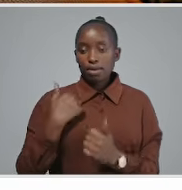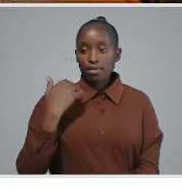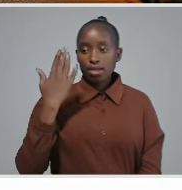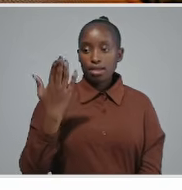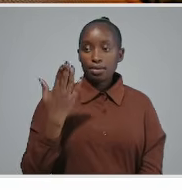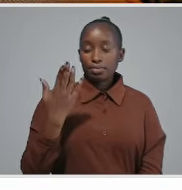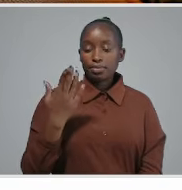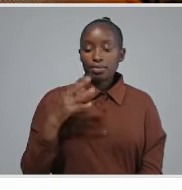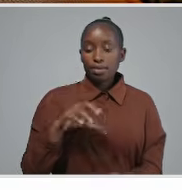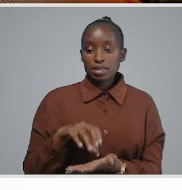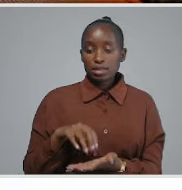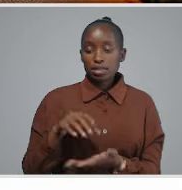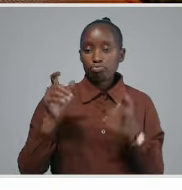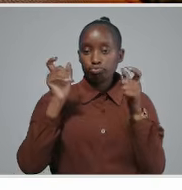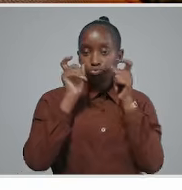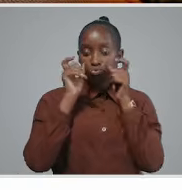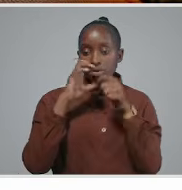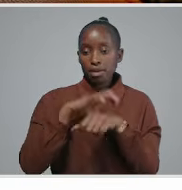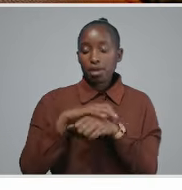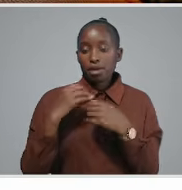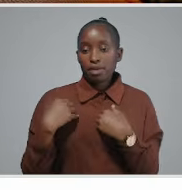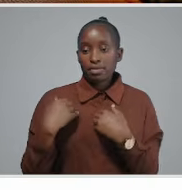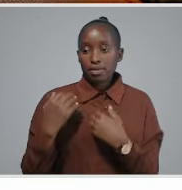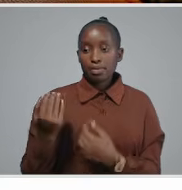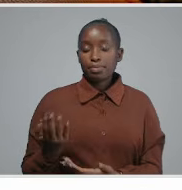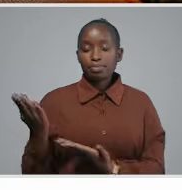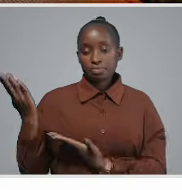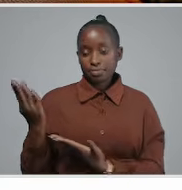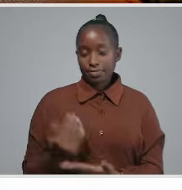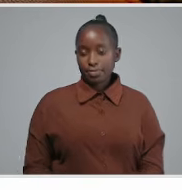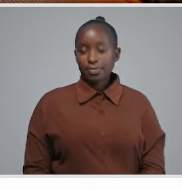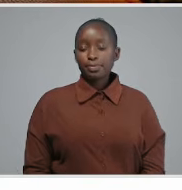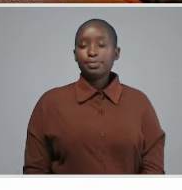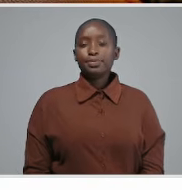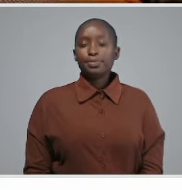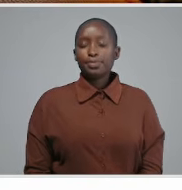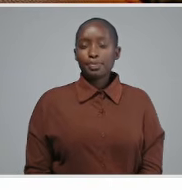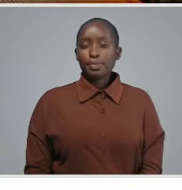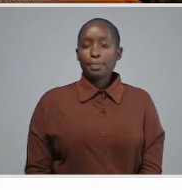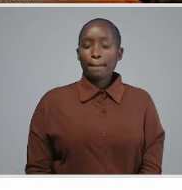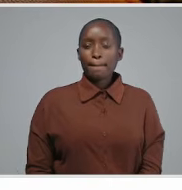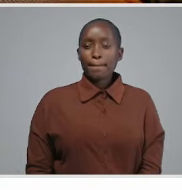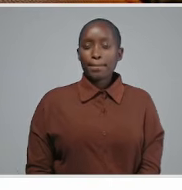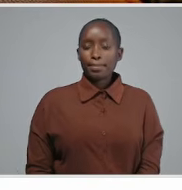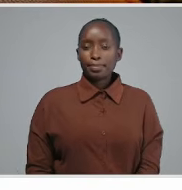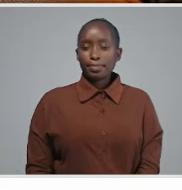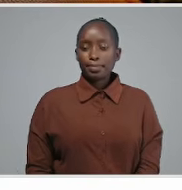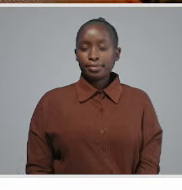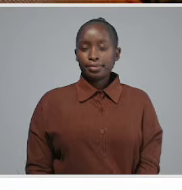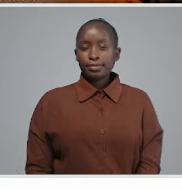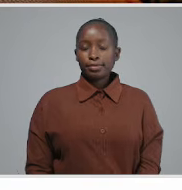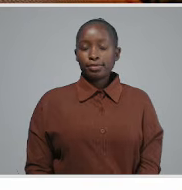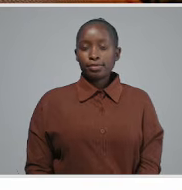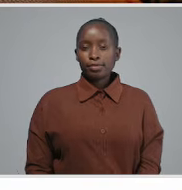13,936 vya HIV vimenakiliwa, wanawake wakiathirika pakubwa ikilinganishwa na wanaume. Elizabeth